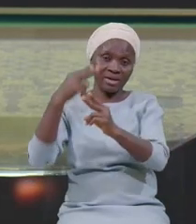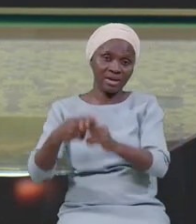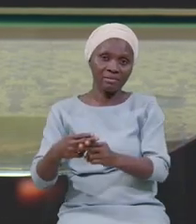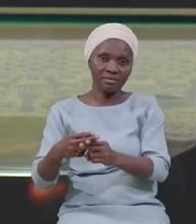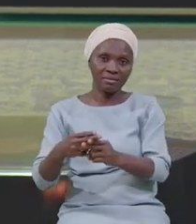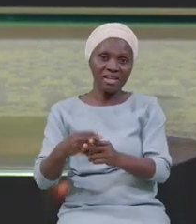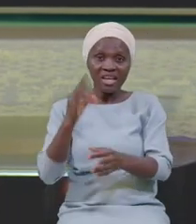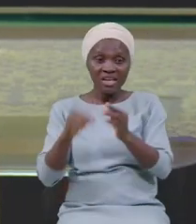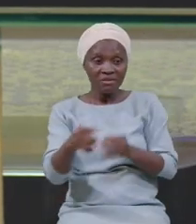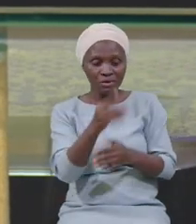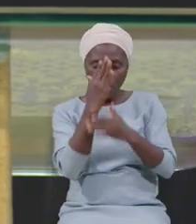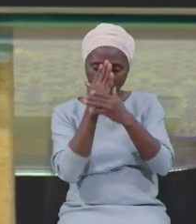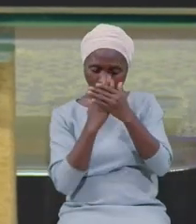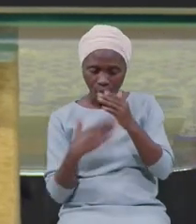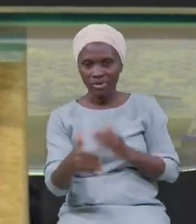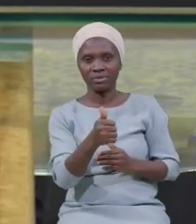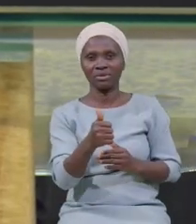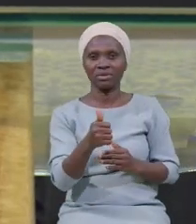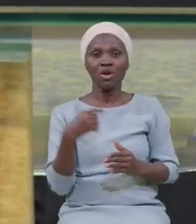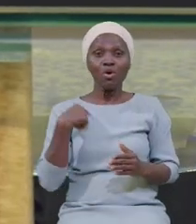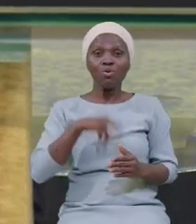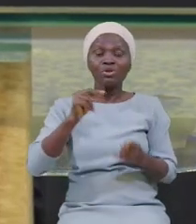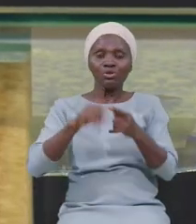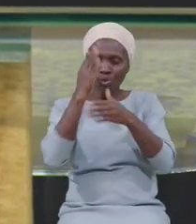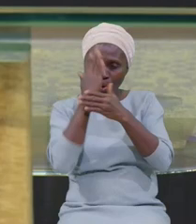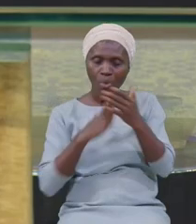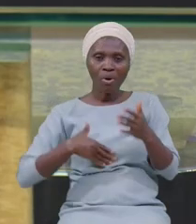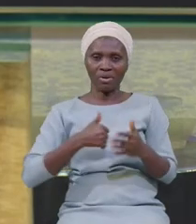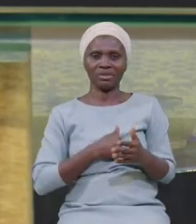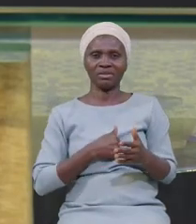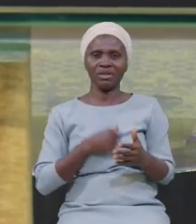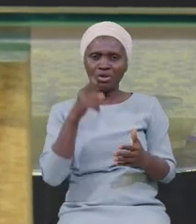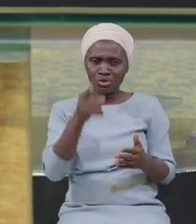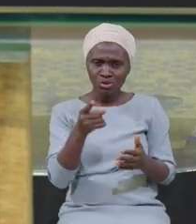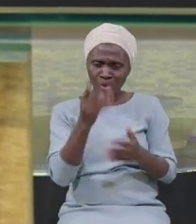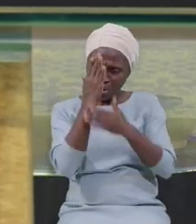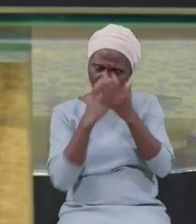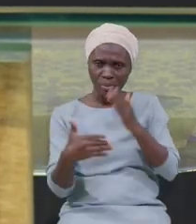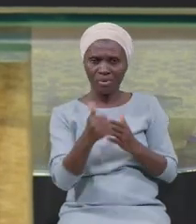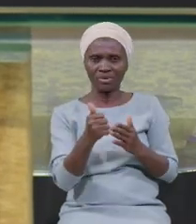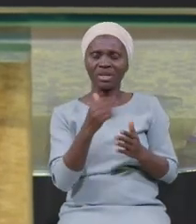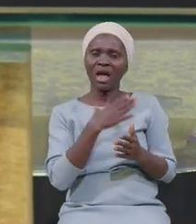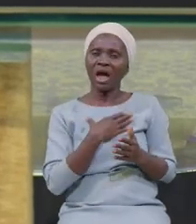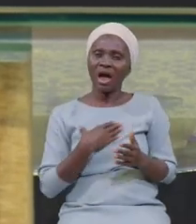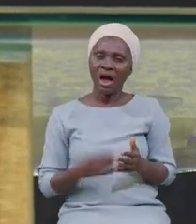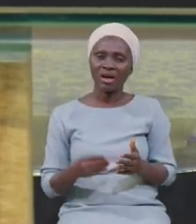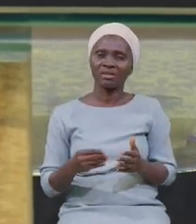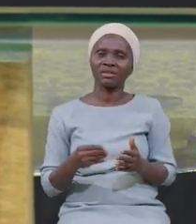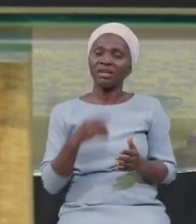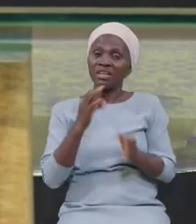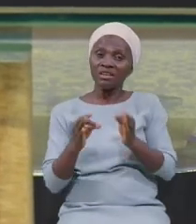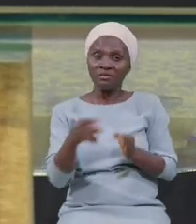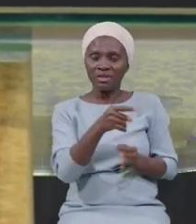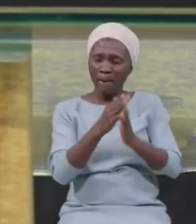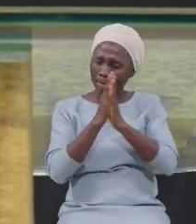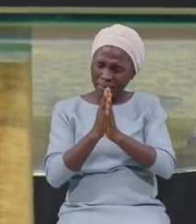humilier. Nous devons descendre de cette tour et élever, prie et cherche ma face. Et s'il se détourne de ses